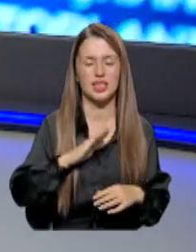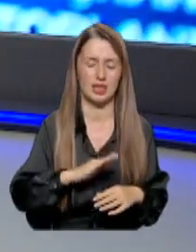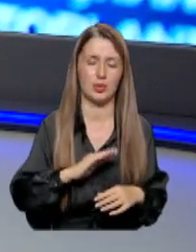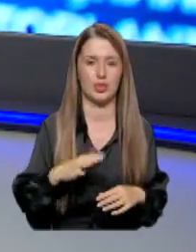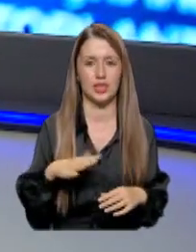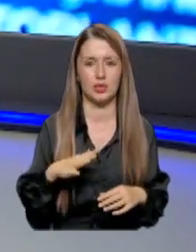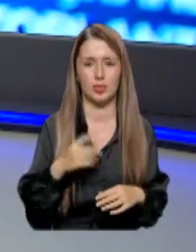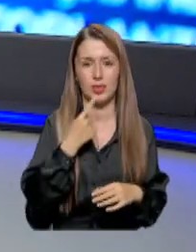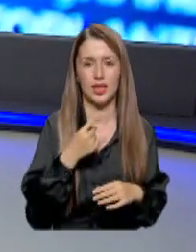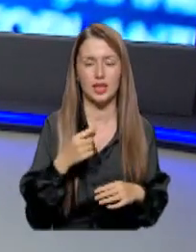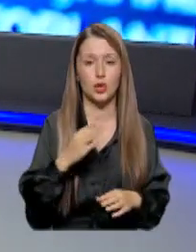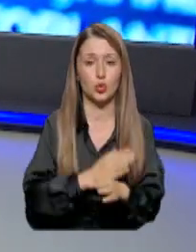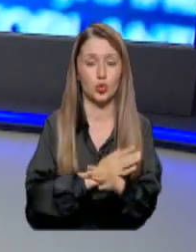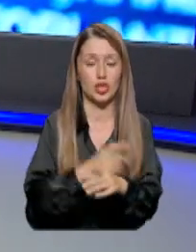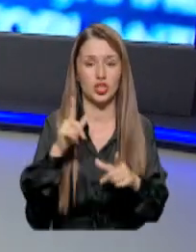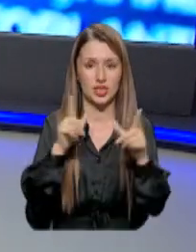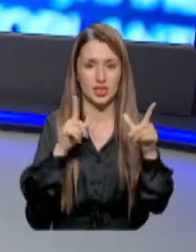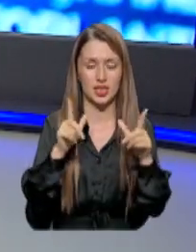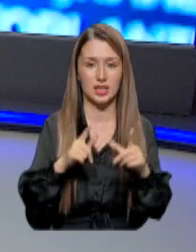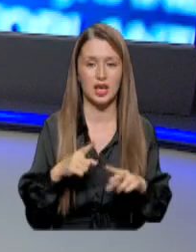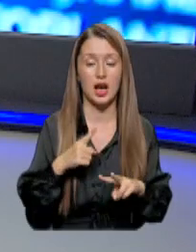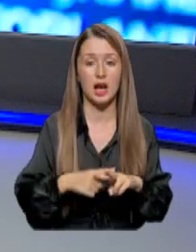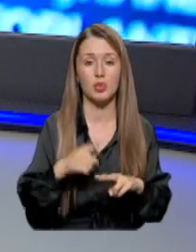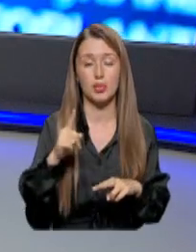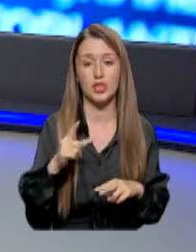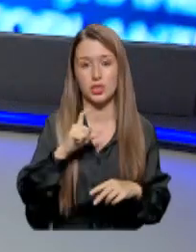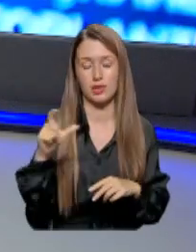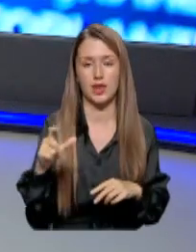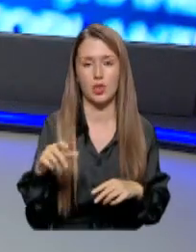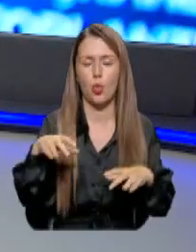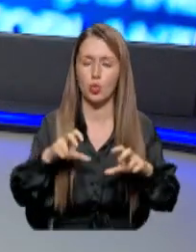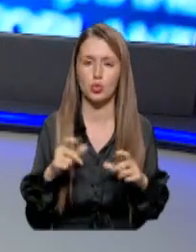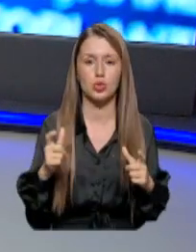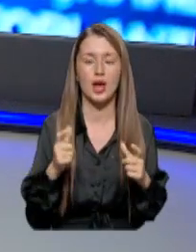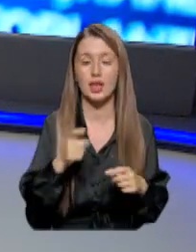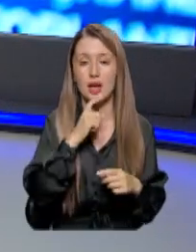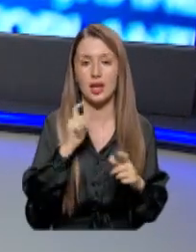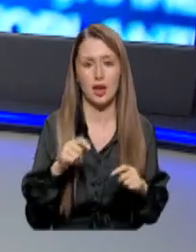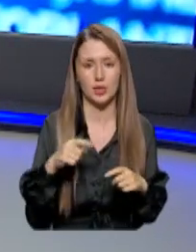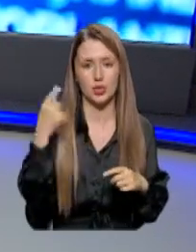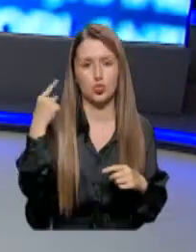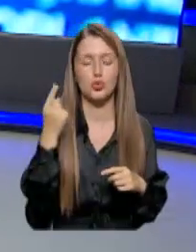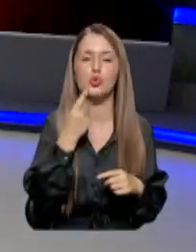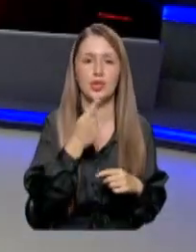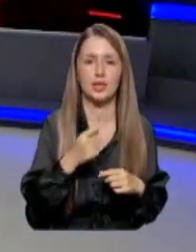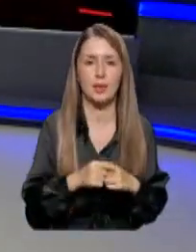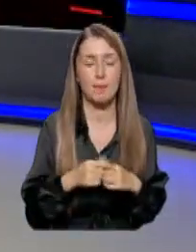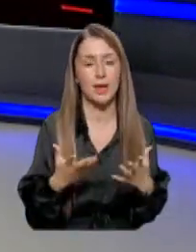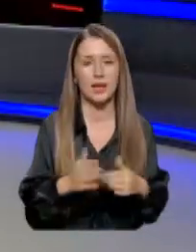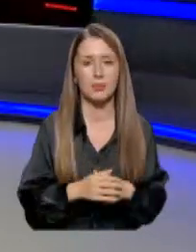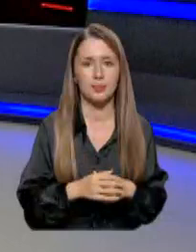ediyorum dedi yurttaşlara seslenirken. Ali Babacan yanıt verdi, otursun nerede hata yaptığını düşünsün dedi.